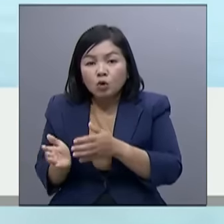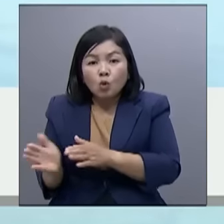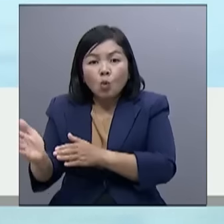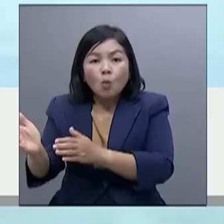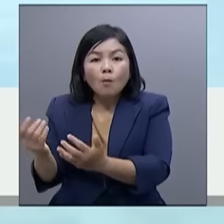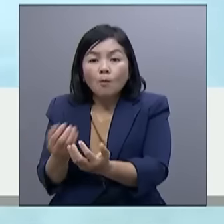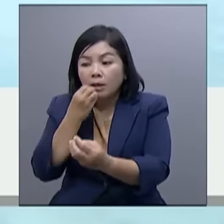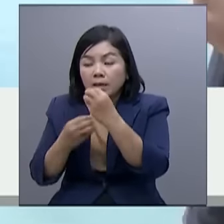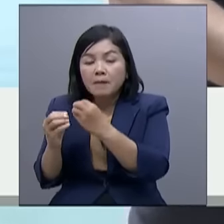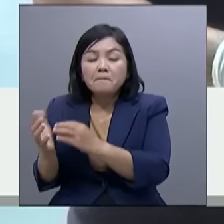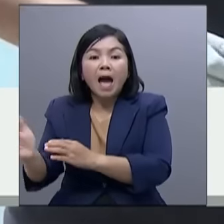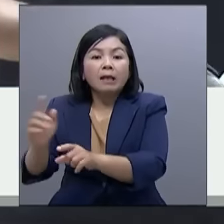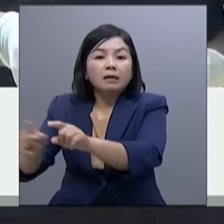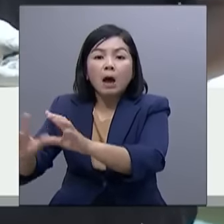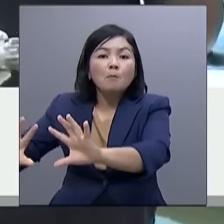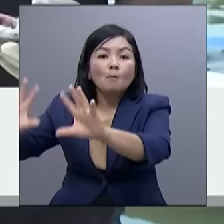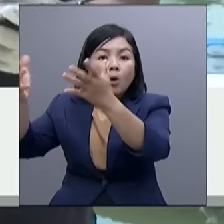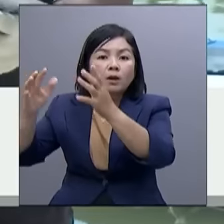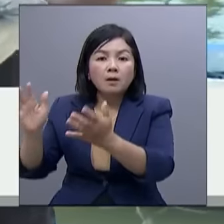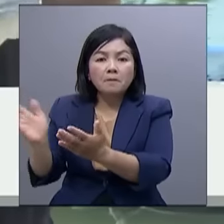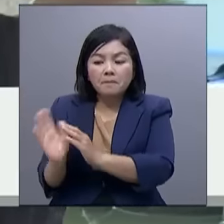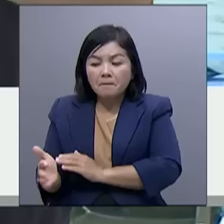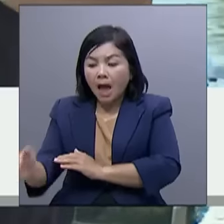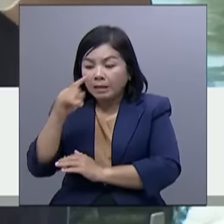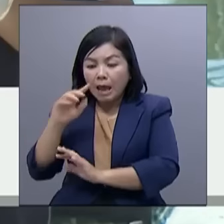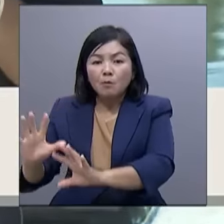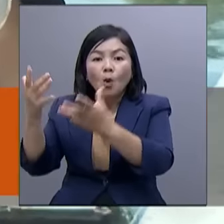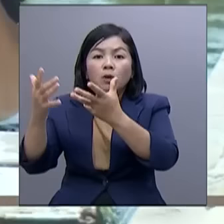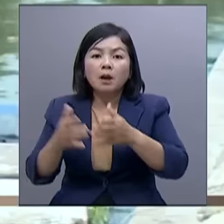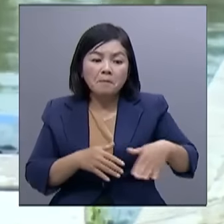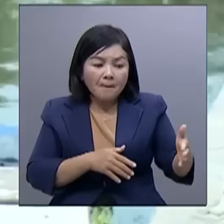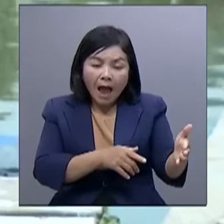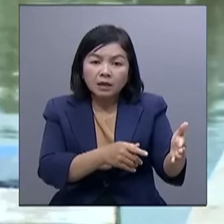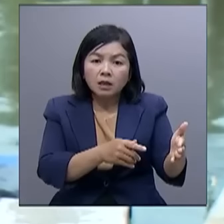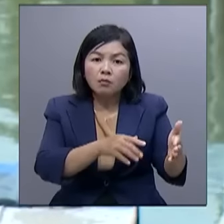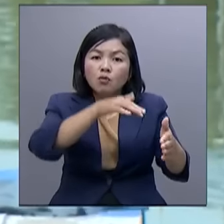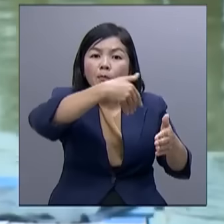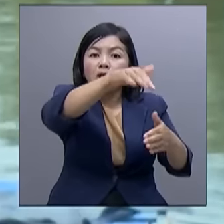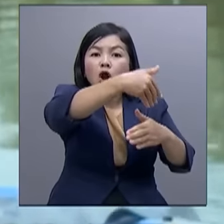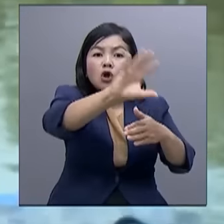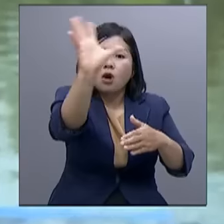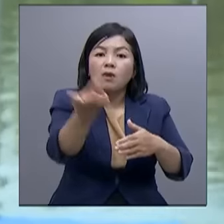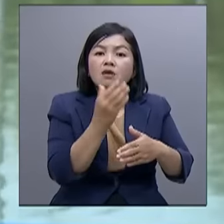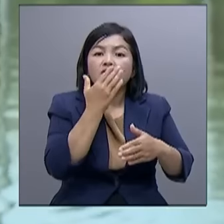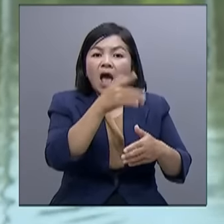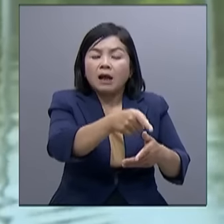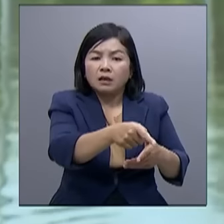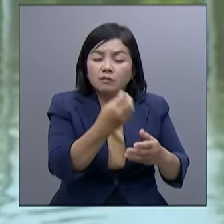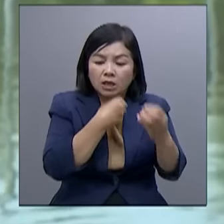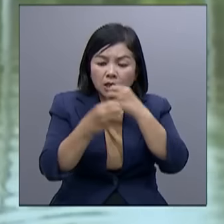ที่เนี่ยต้องมีการดำเนินการนะครับมาจับปลาหมอคางดำที่นี่ให้คุณผู้ชมได้ดูภาพกันสดๆเลยนะครับคุณผู้ชมครับที่ผมถืออ